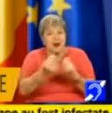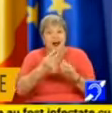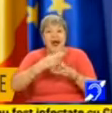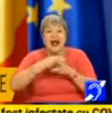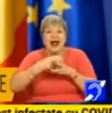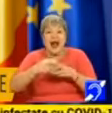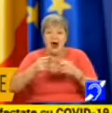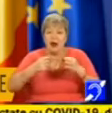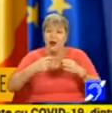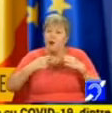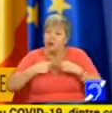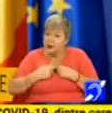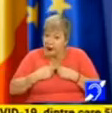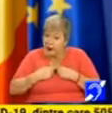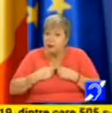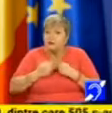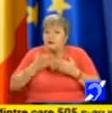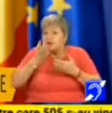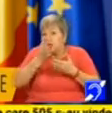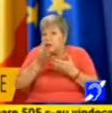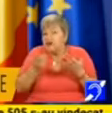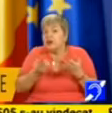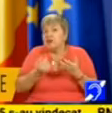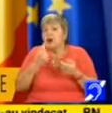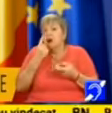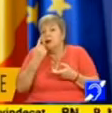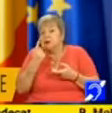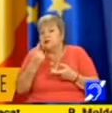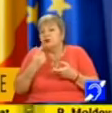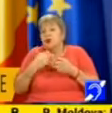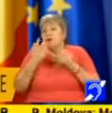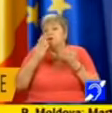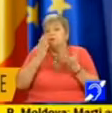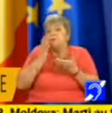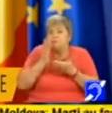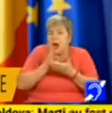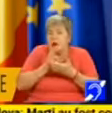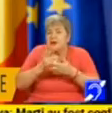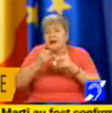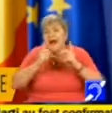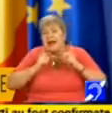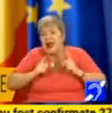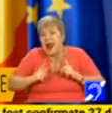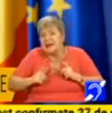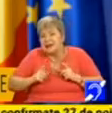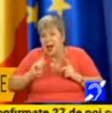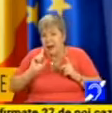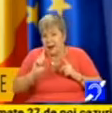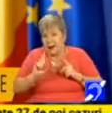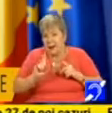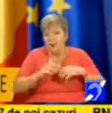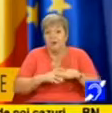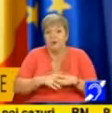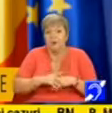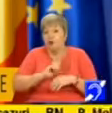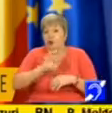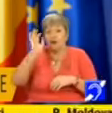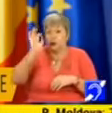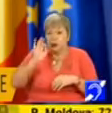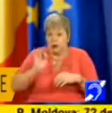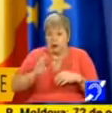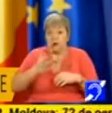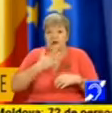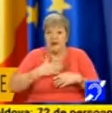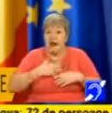să intrăm atunci într-o fază de relaxare. Vreau să spun însă de